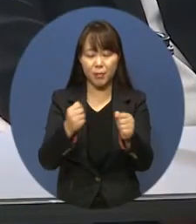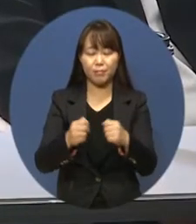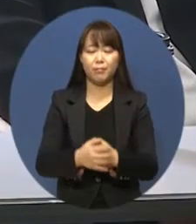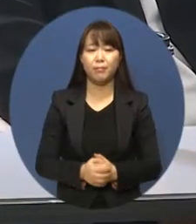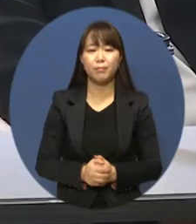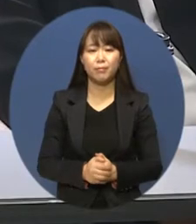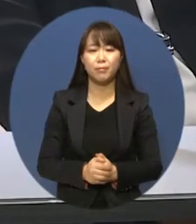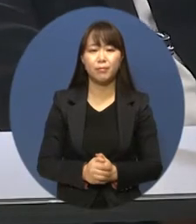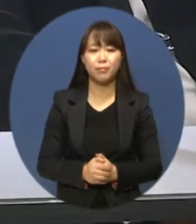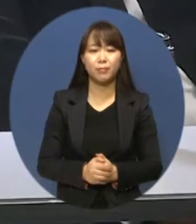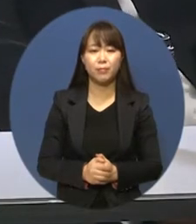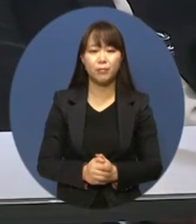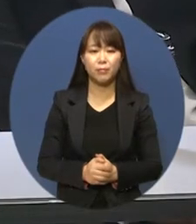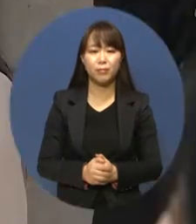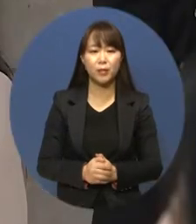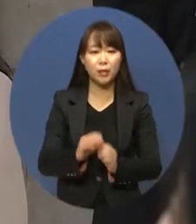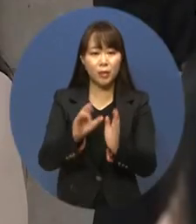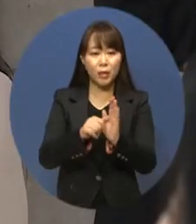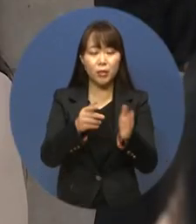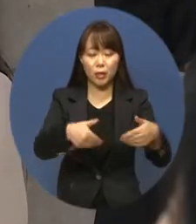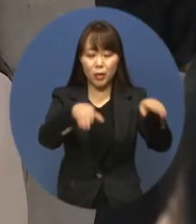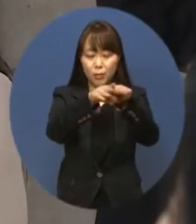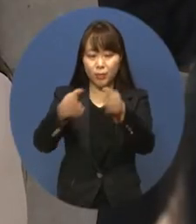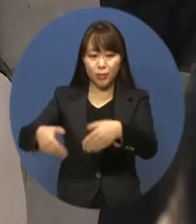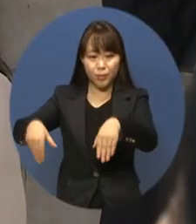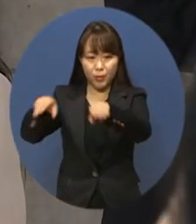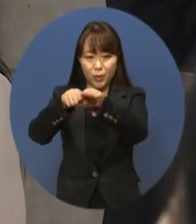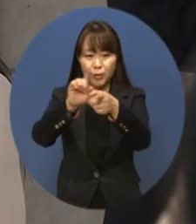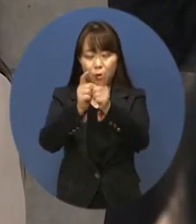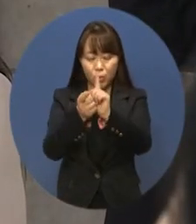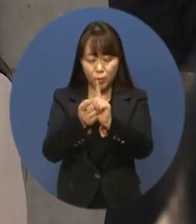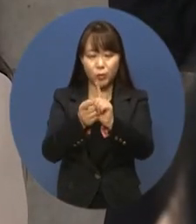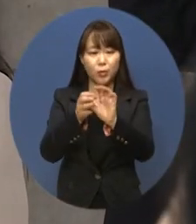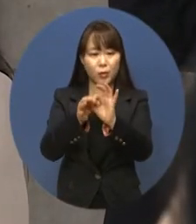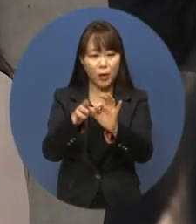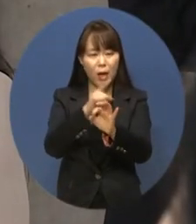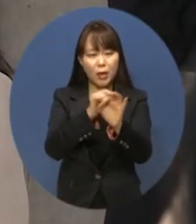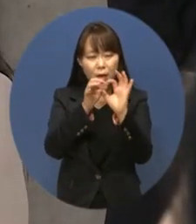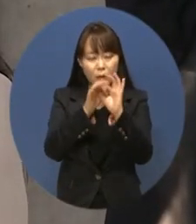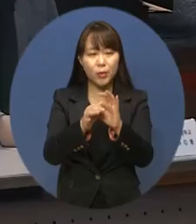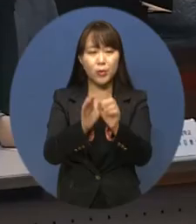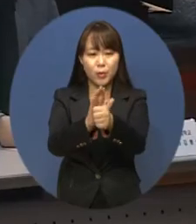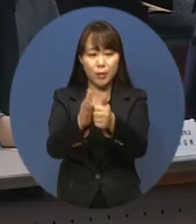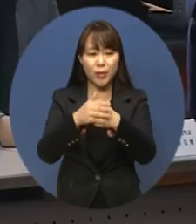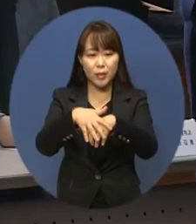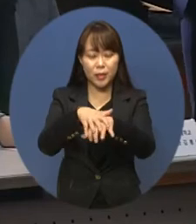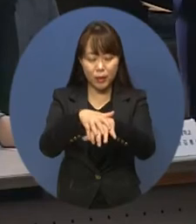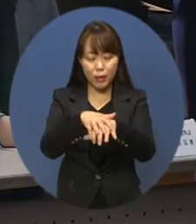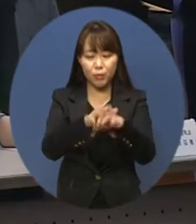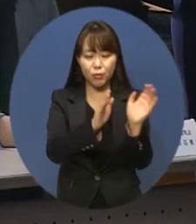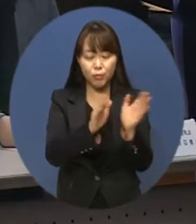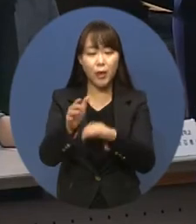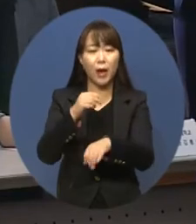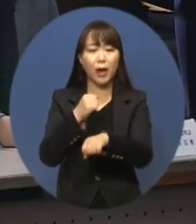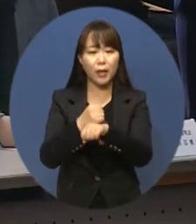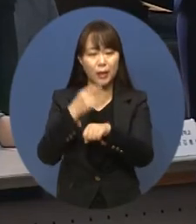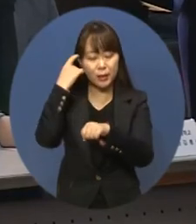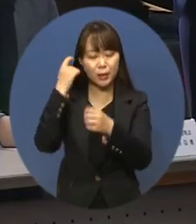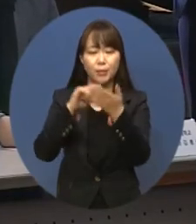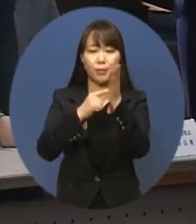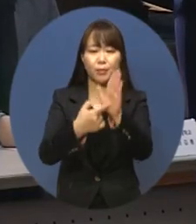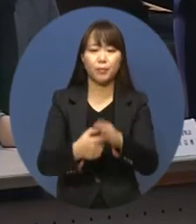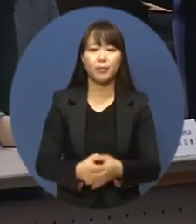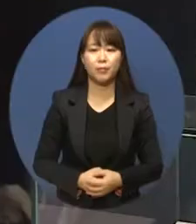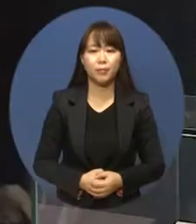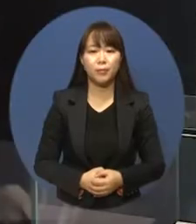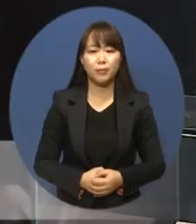모았습니다. 이날 두 기관은 산학협력을 통해 지속적인 협력 체계를 구축하겠다는 의지를